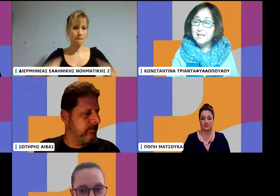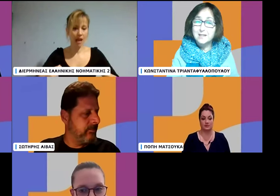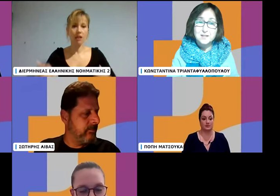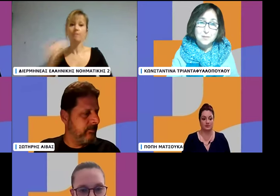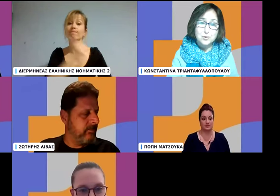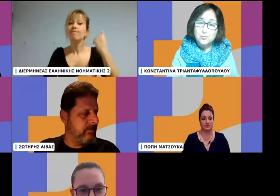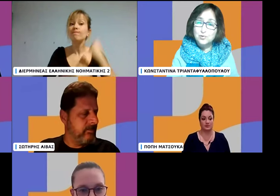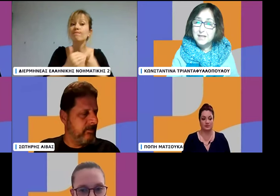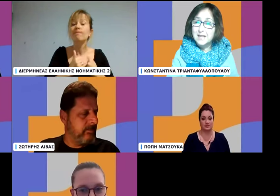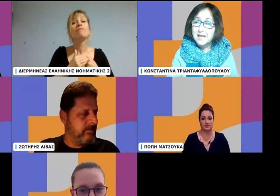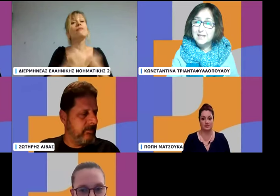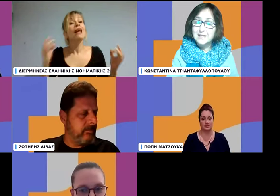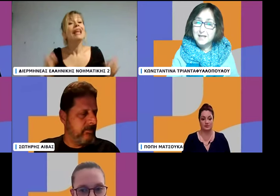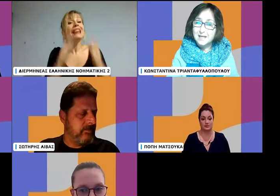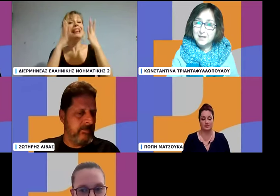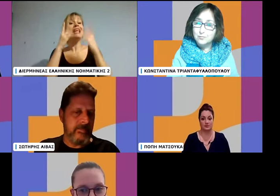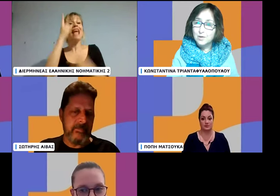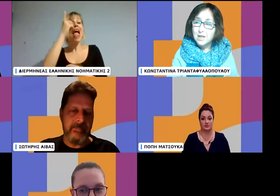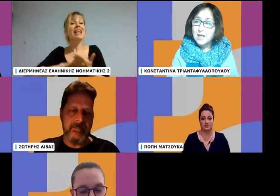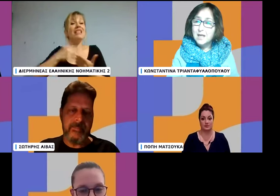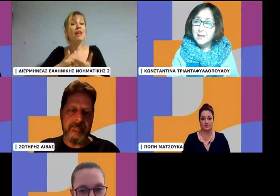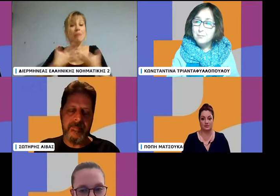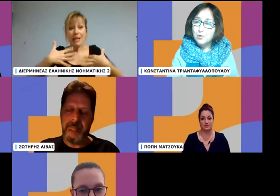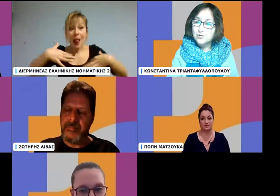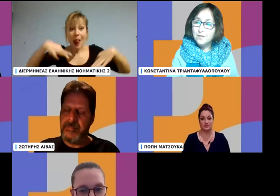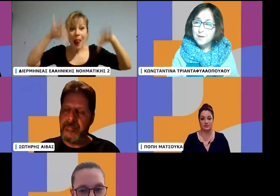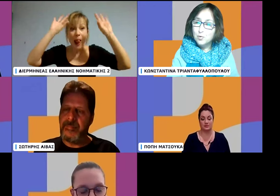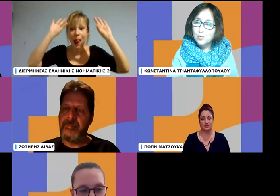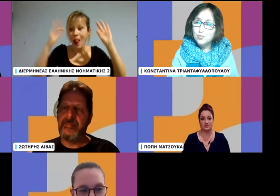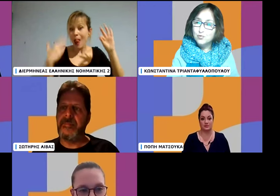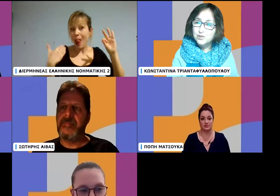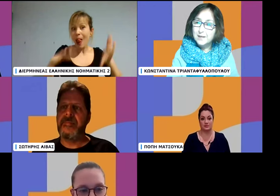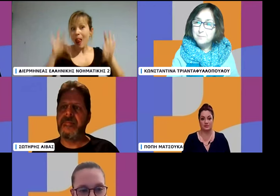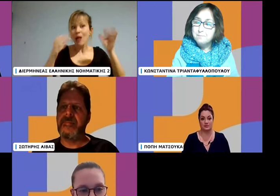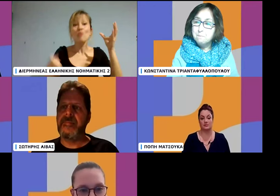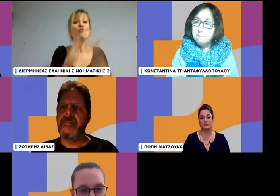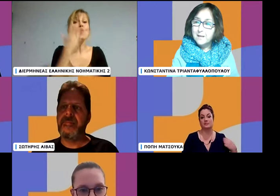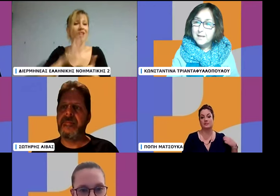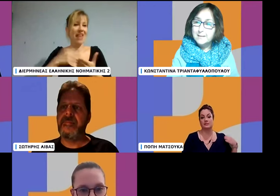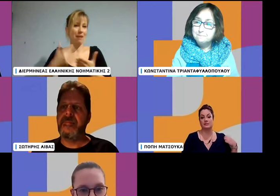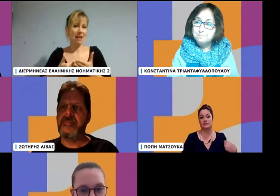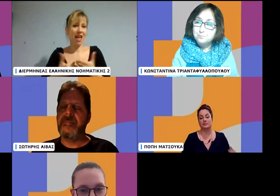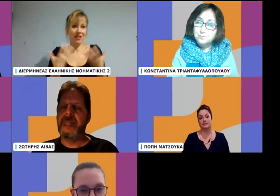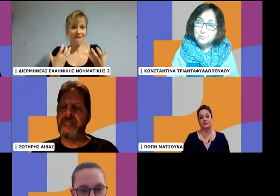θα δίνατε σε κάποιον που ξεκινάει την καριέρα του. Πώς θα μπορούσε,